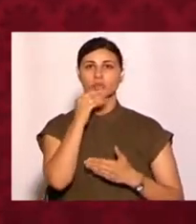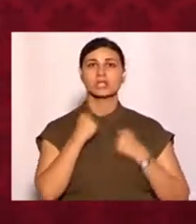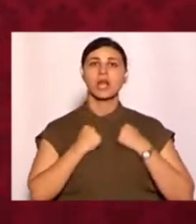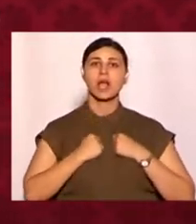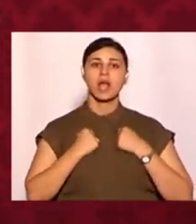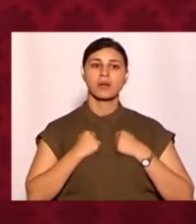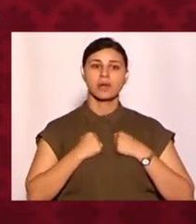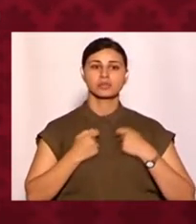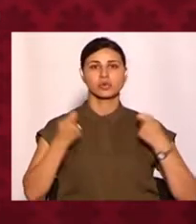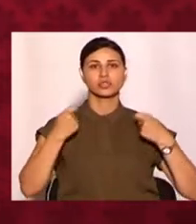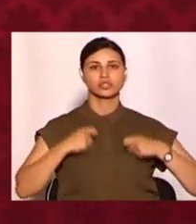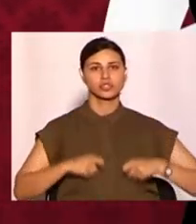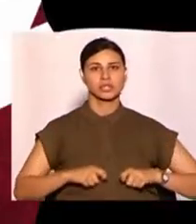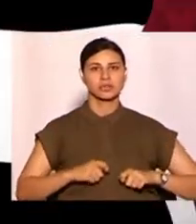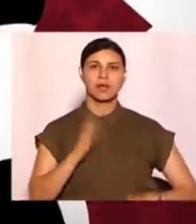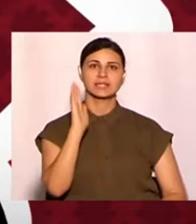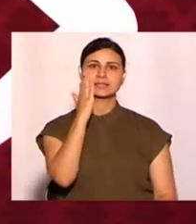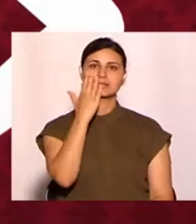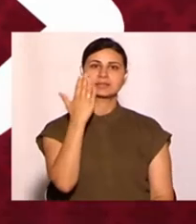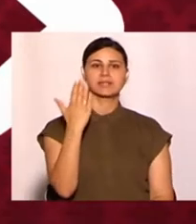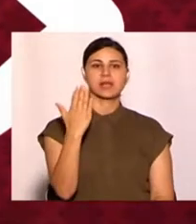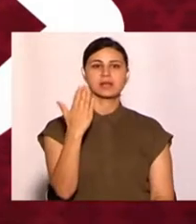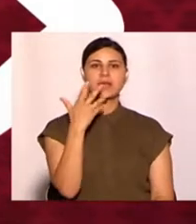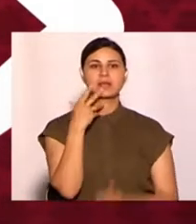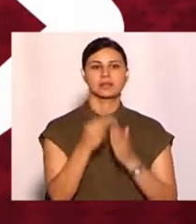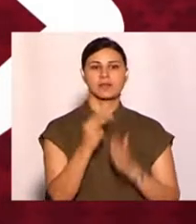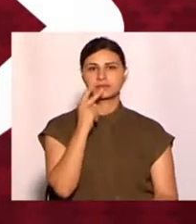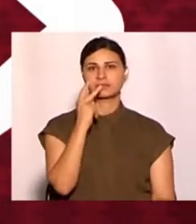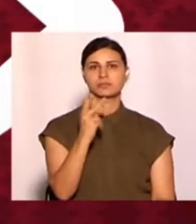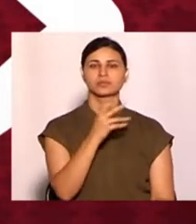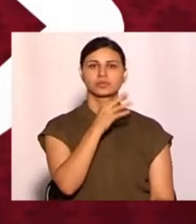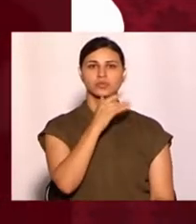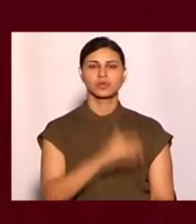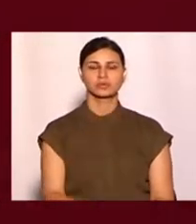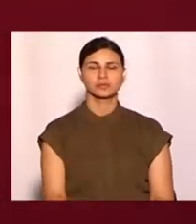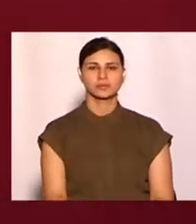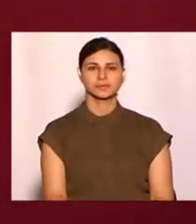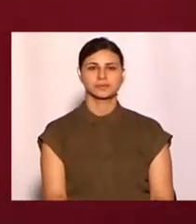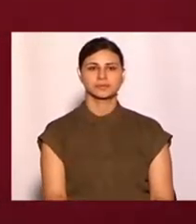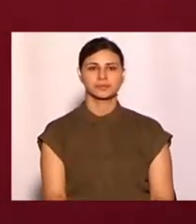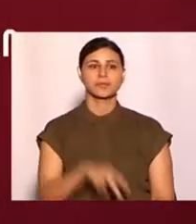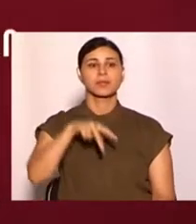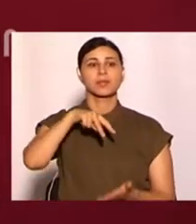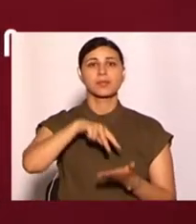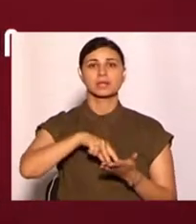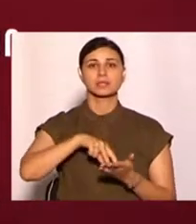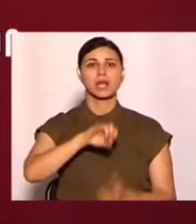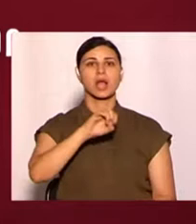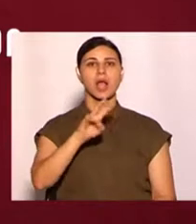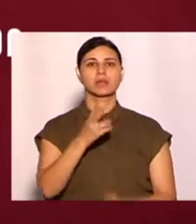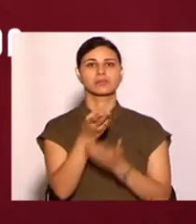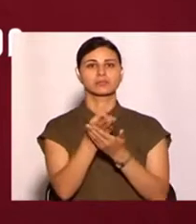მიღების, ჩაცმის, სარკეში საკუთარი ორეულის შეფასების დროს. ფეხზე დგომისას ან